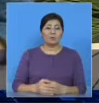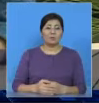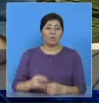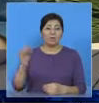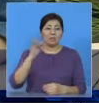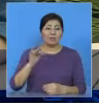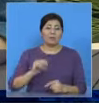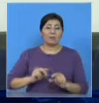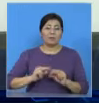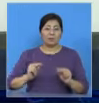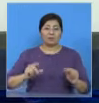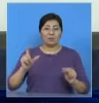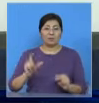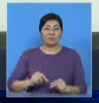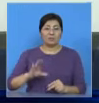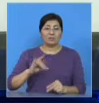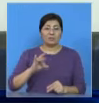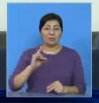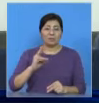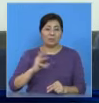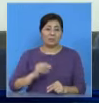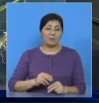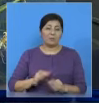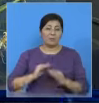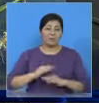тарих пәні мұғалімі Сырым Байдрахманов болса, кезекті